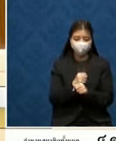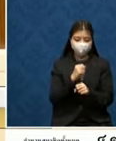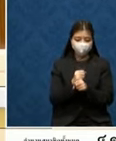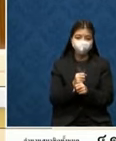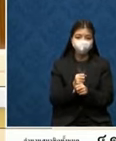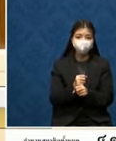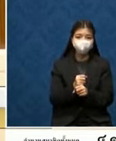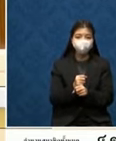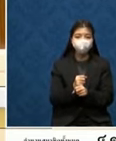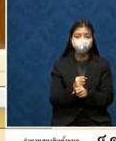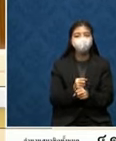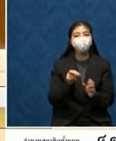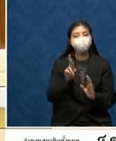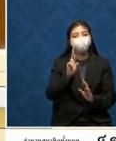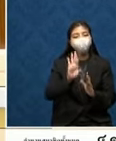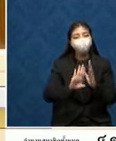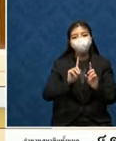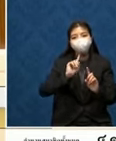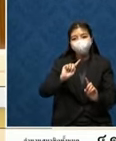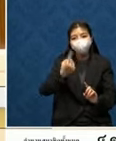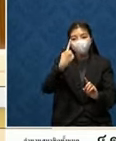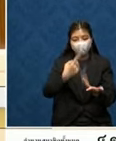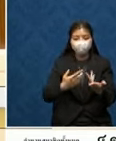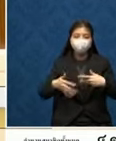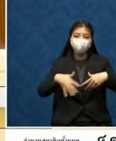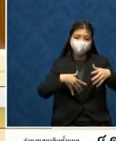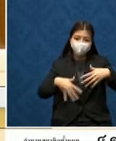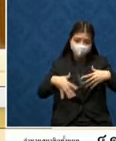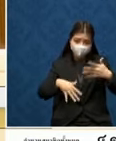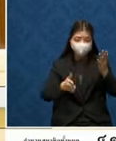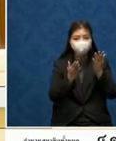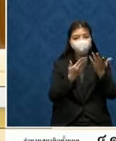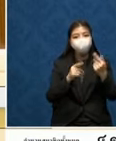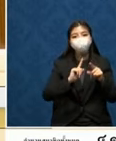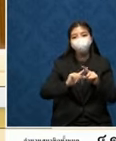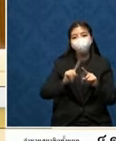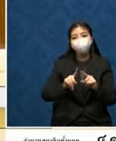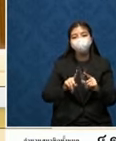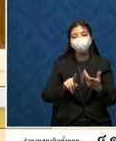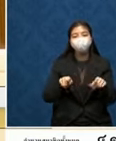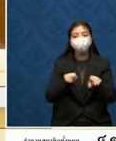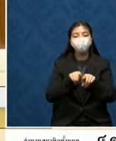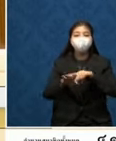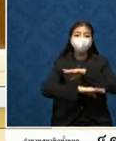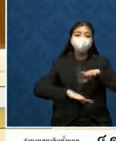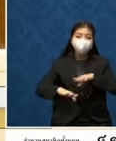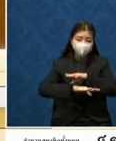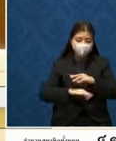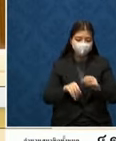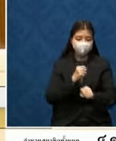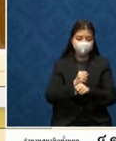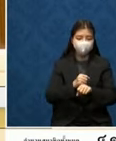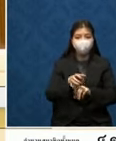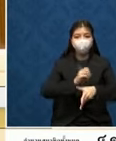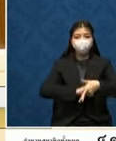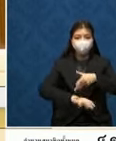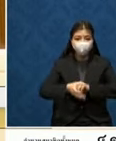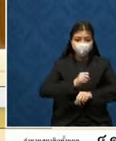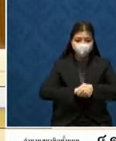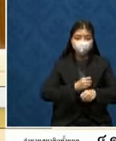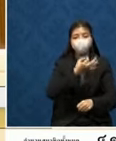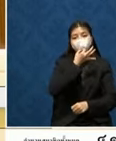รูปแบบใหม่ก็คือชุมชนเป็นฐานให้กระทรวงแรงงานส่งเสริมให้ผู้ผ่านการบาตฟื้นภูมมีทักษะความรู้ในวิ